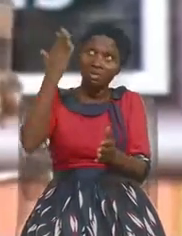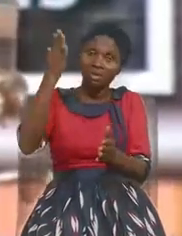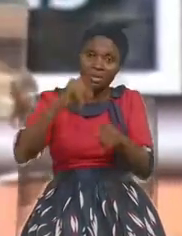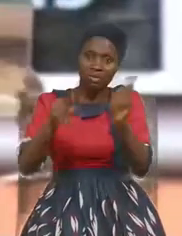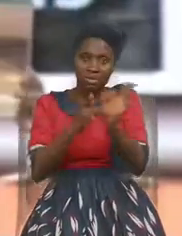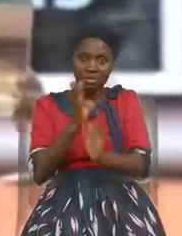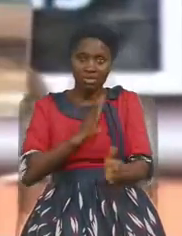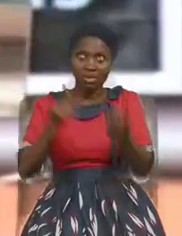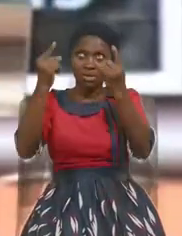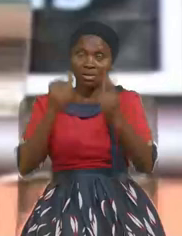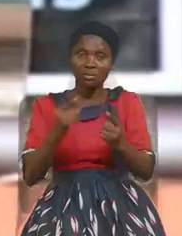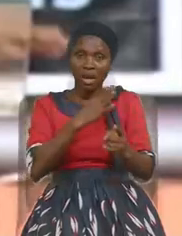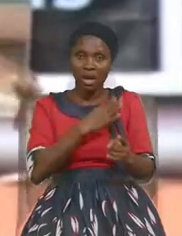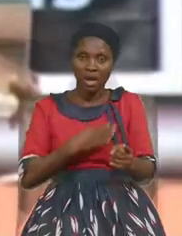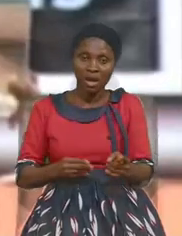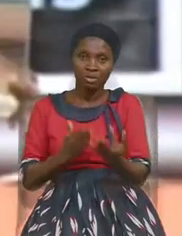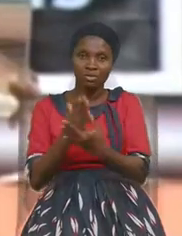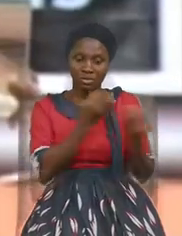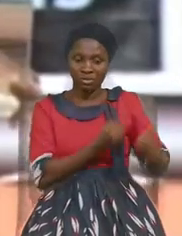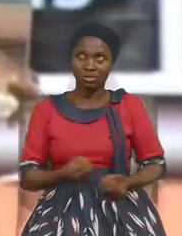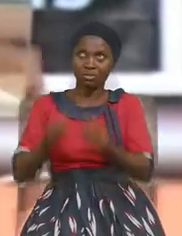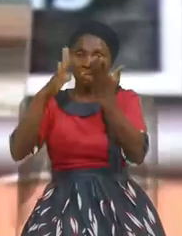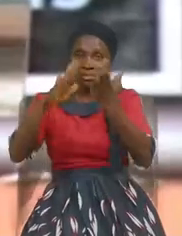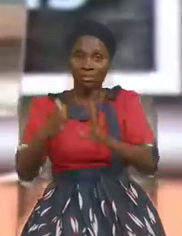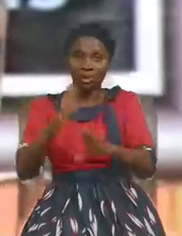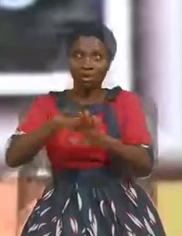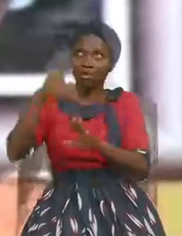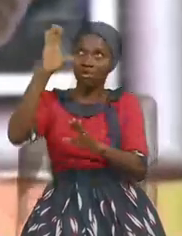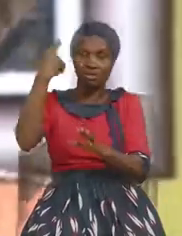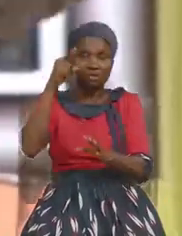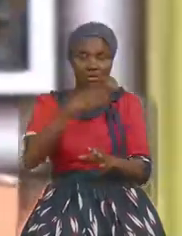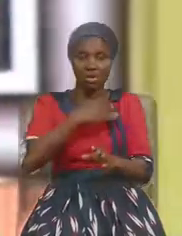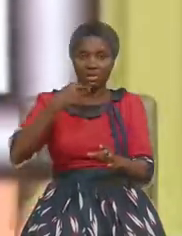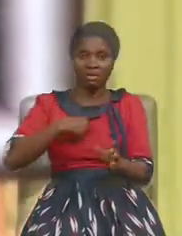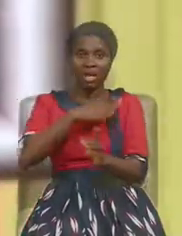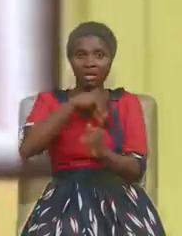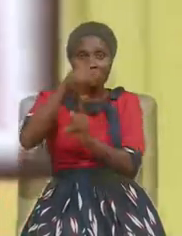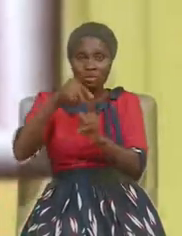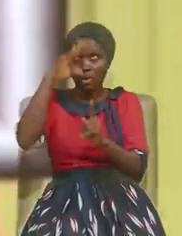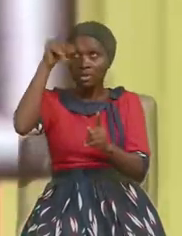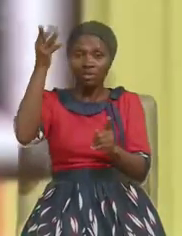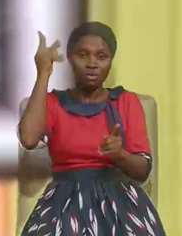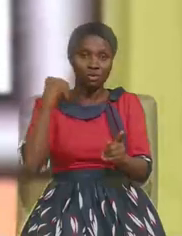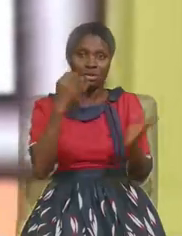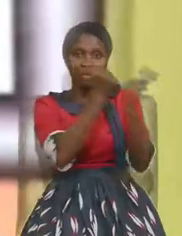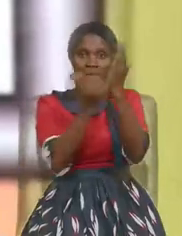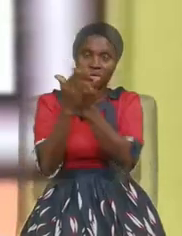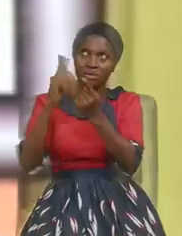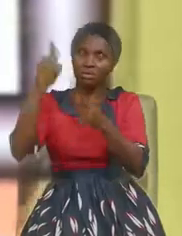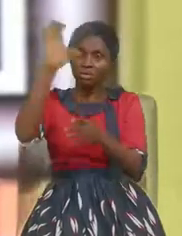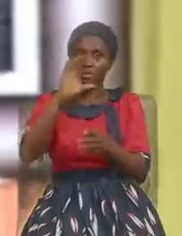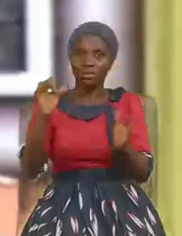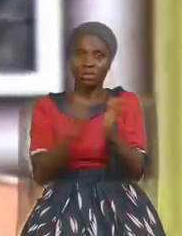et il s'est sacrifié. Il est mort sur la croix pour toi et pour moi. Et quand il était cloué à la croix, cela a amené